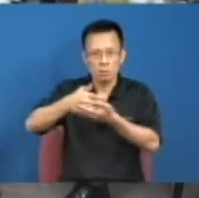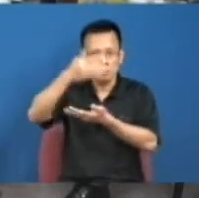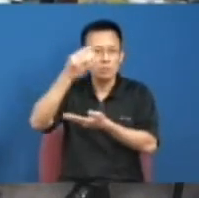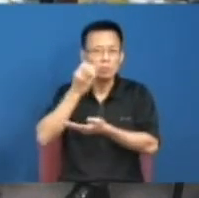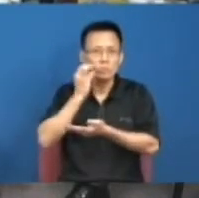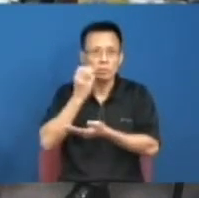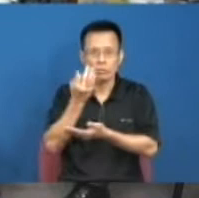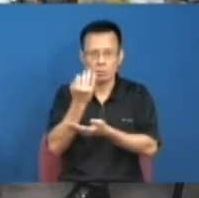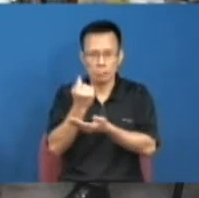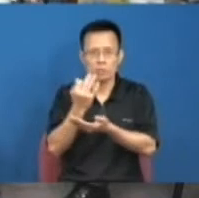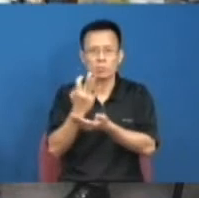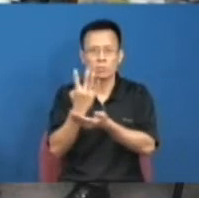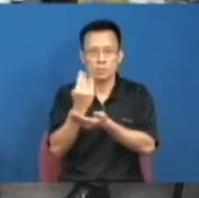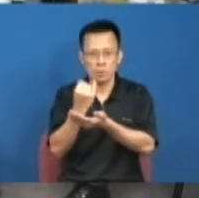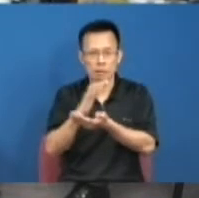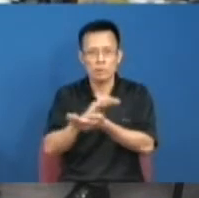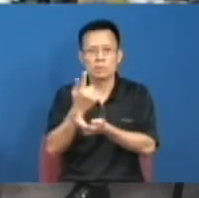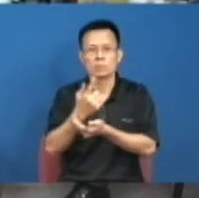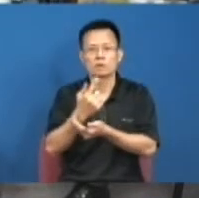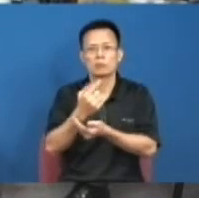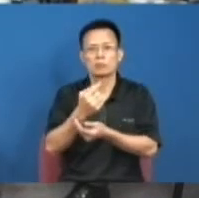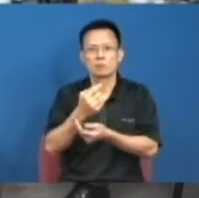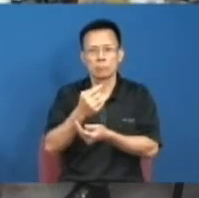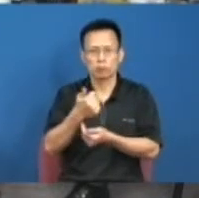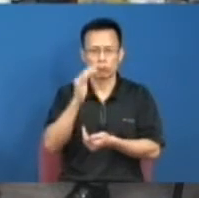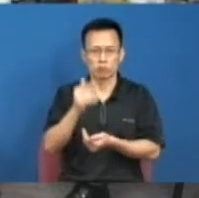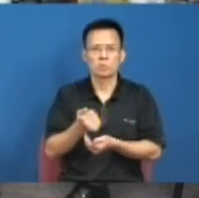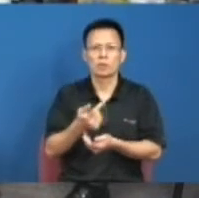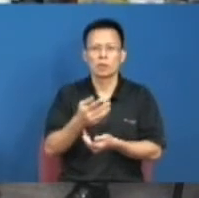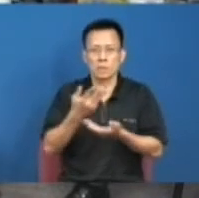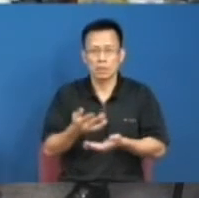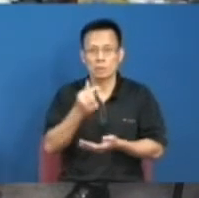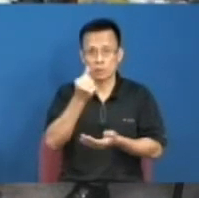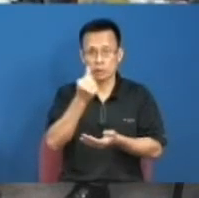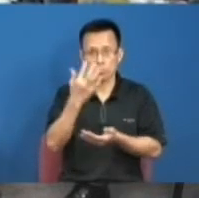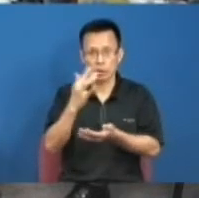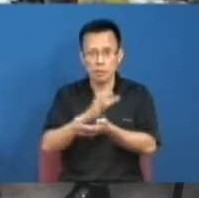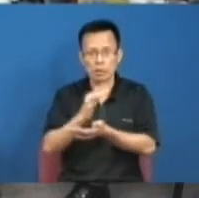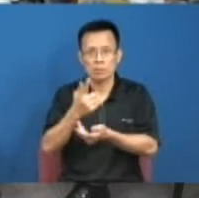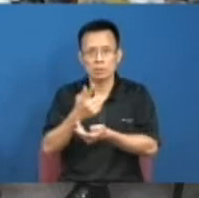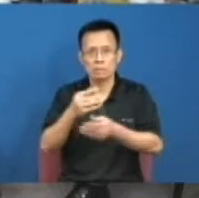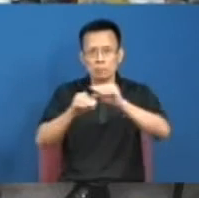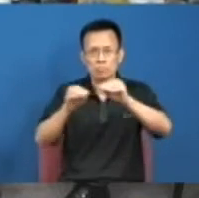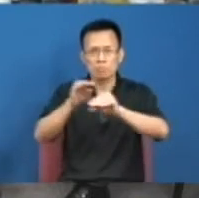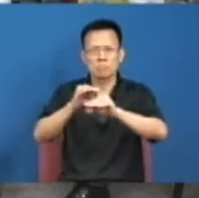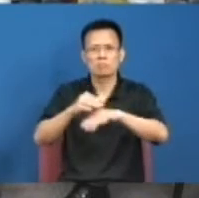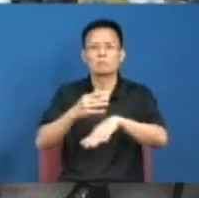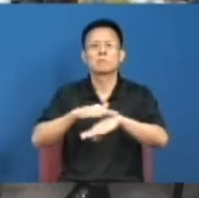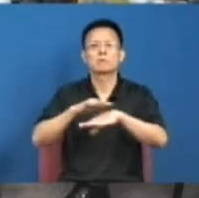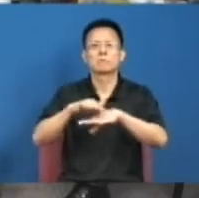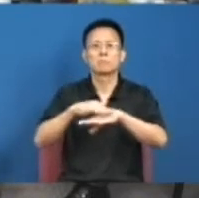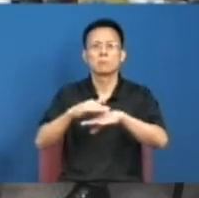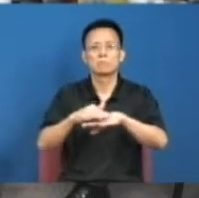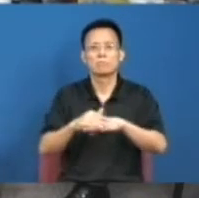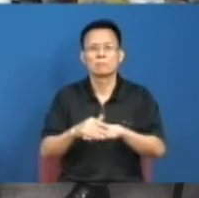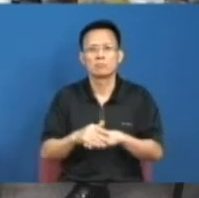十年，你說漏水就不出奇 ， 十零年的現在即手工呢都有欠奉，有時，可